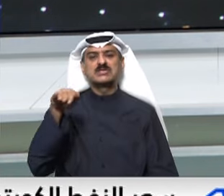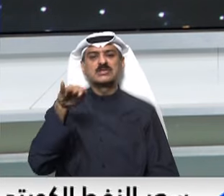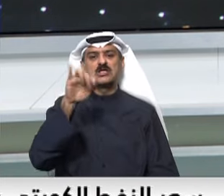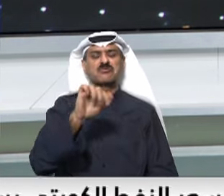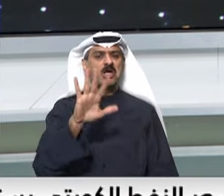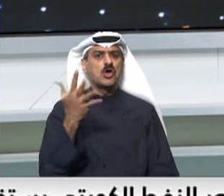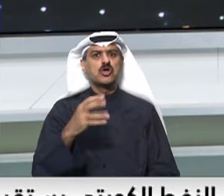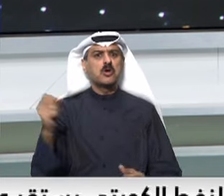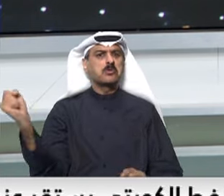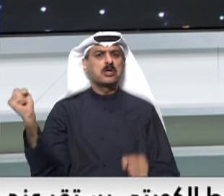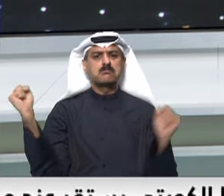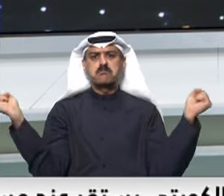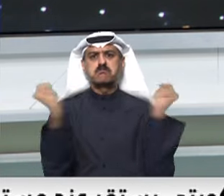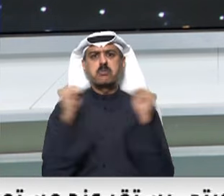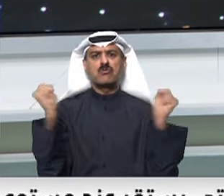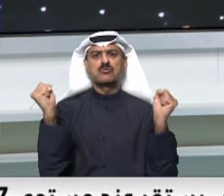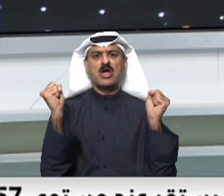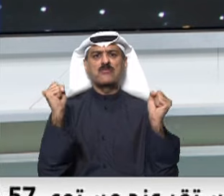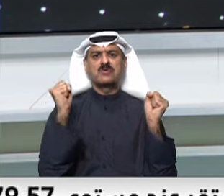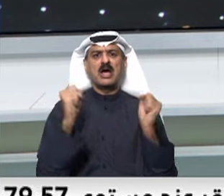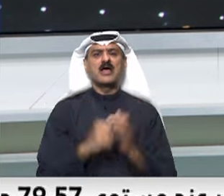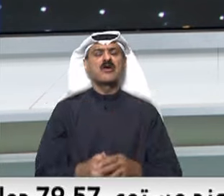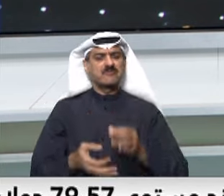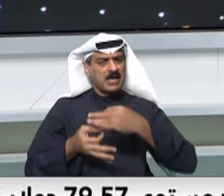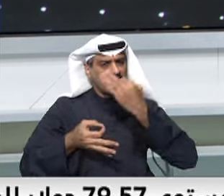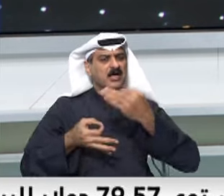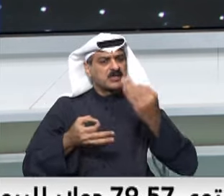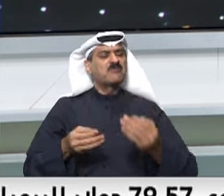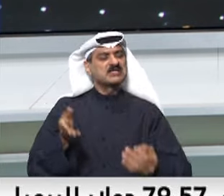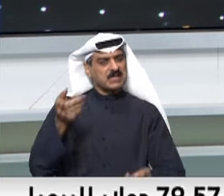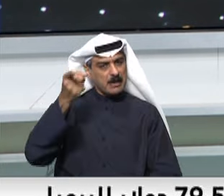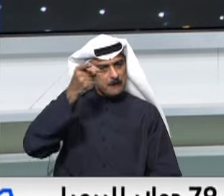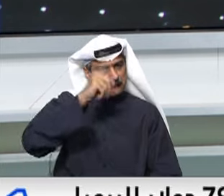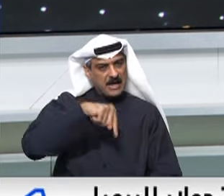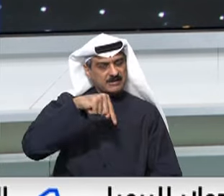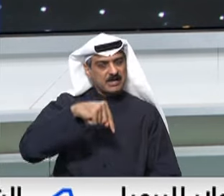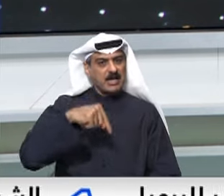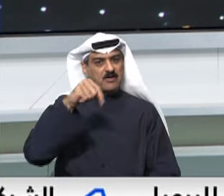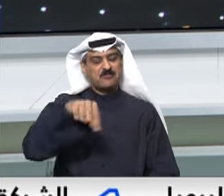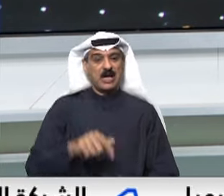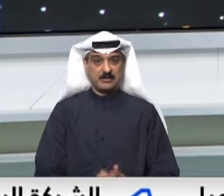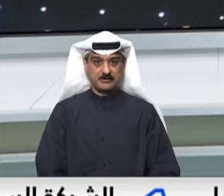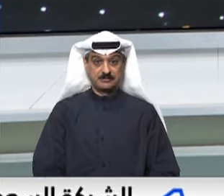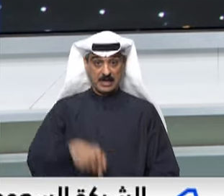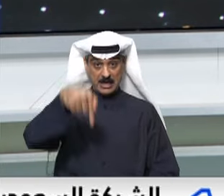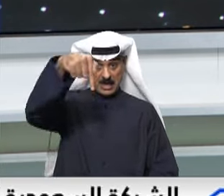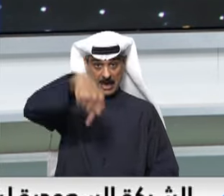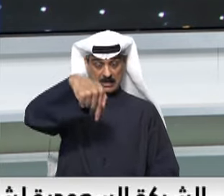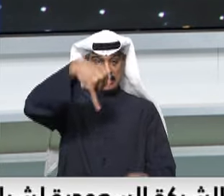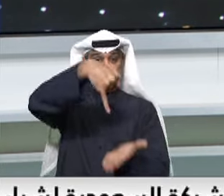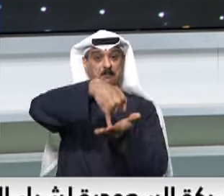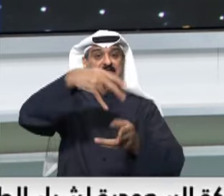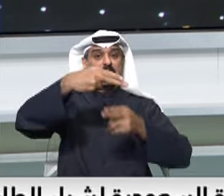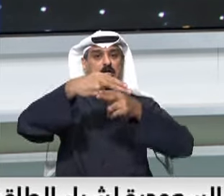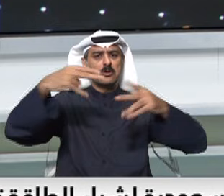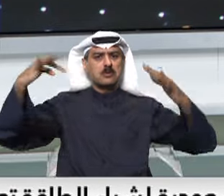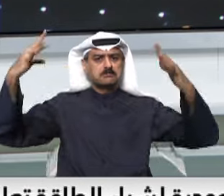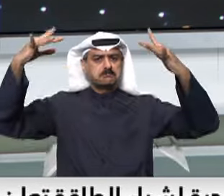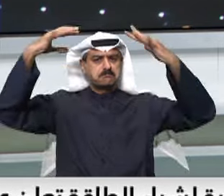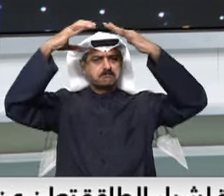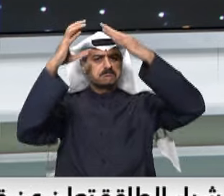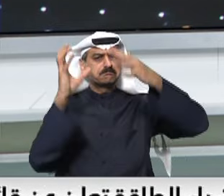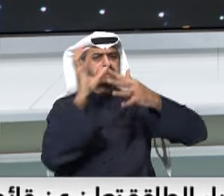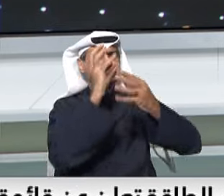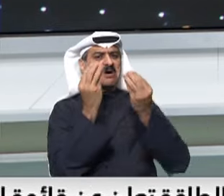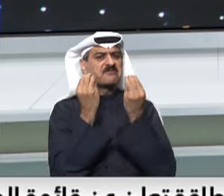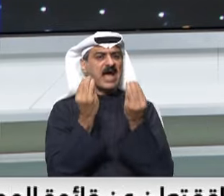غزيرة أحيانا على بعض المناطق. لمزيد من التفاصيل تابع بقية النشرة. أجواءنا الحالية في مدينة الكويت، أجواءنا غائمة جزئيا،